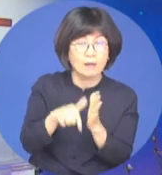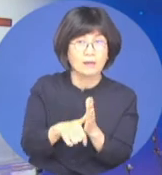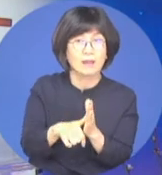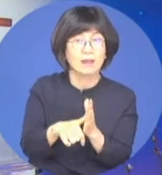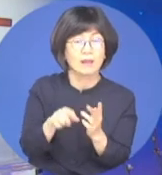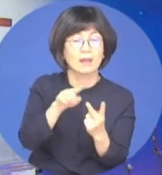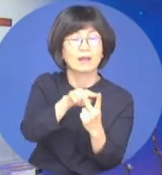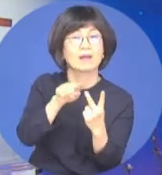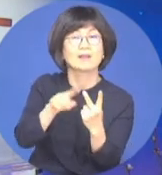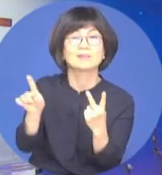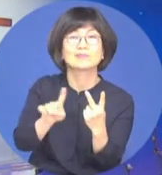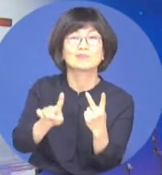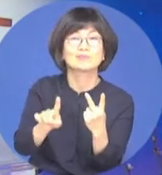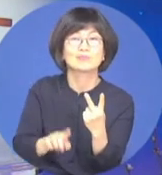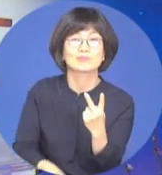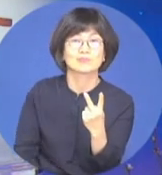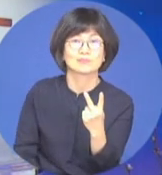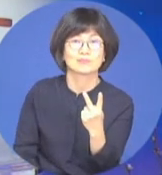선택하시겠어요?